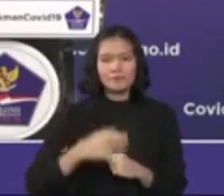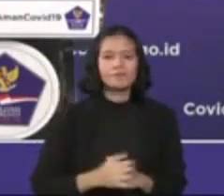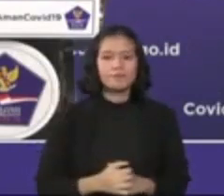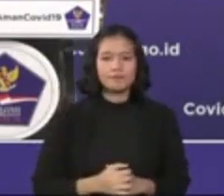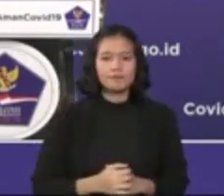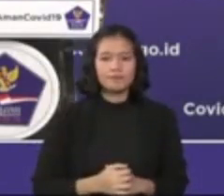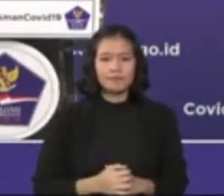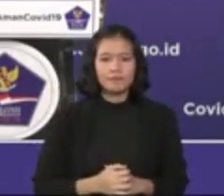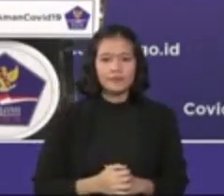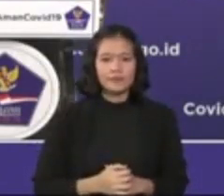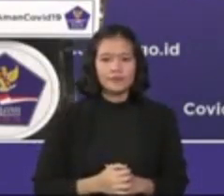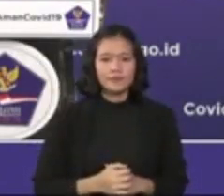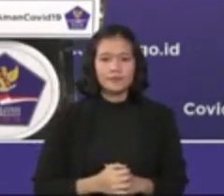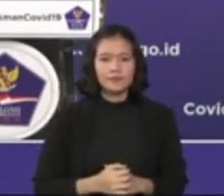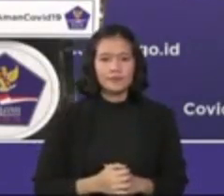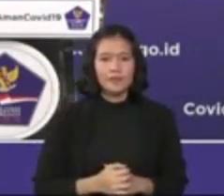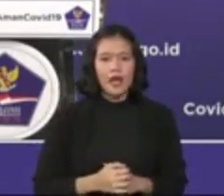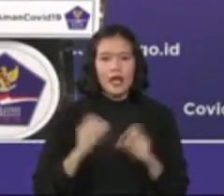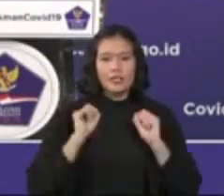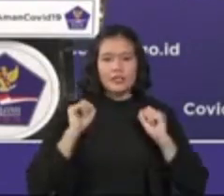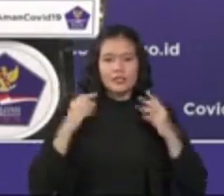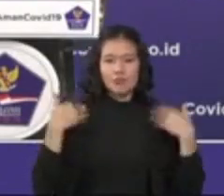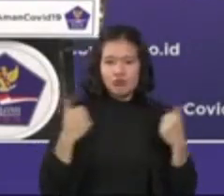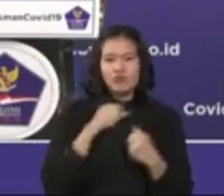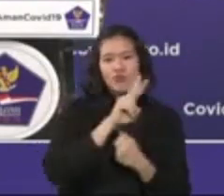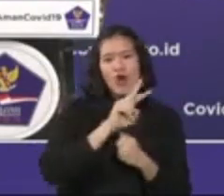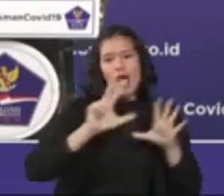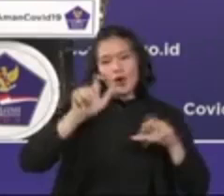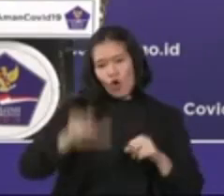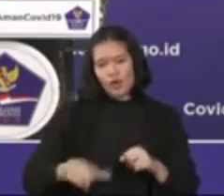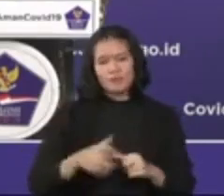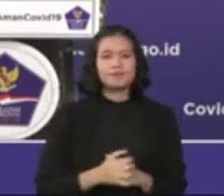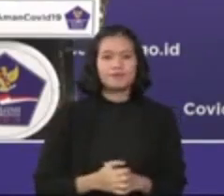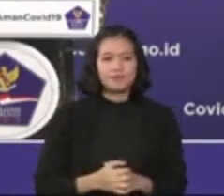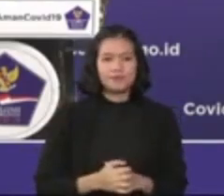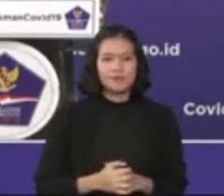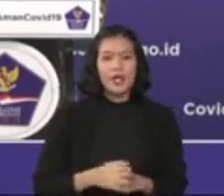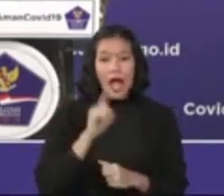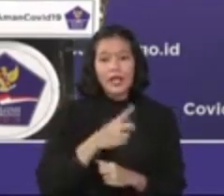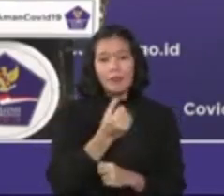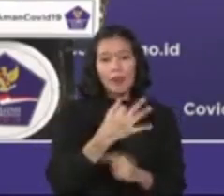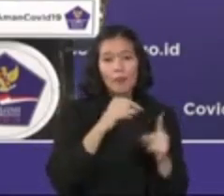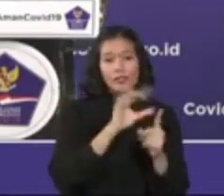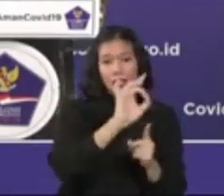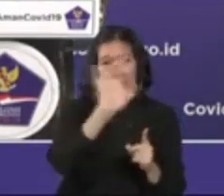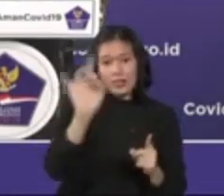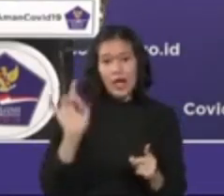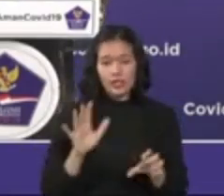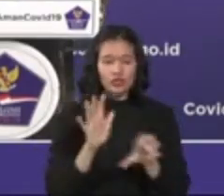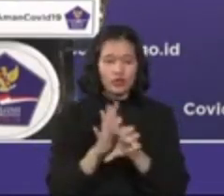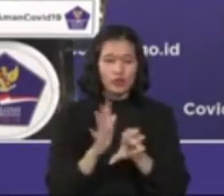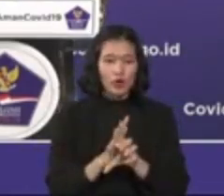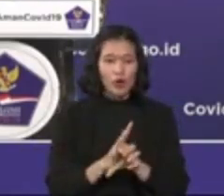yang kita bisa prediksikan dengan kesembuhan 28. Kemudian ada beberapa provinsi yang lain, sebagai